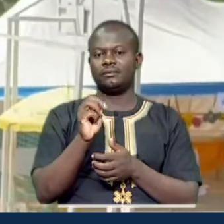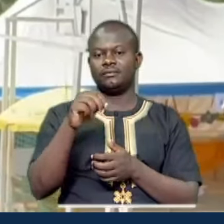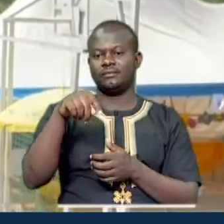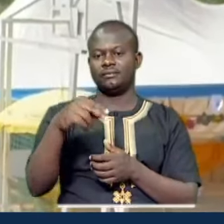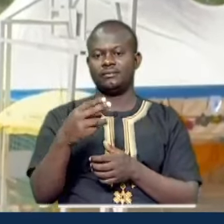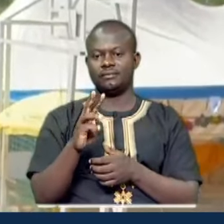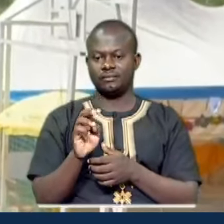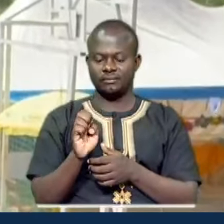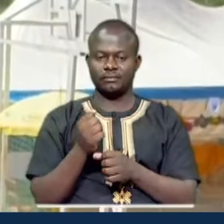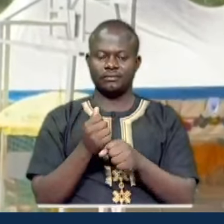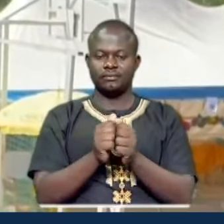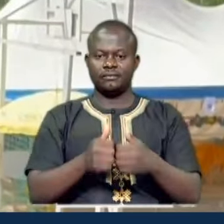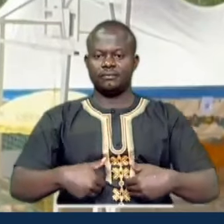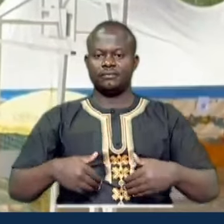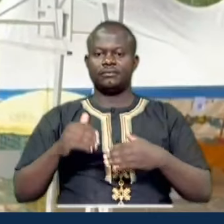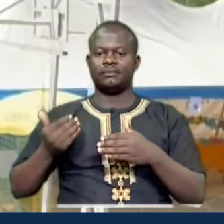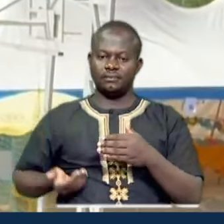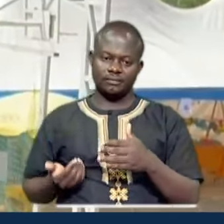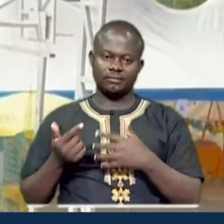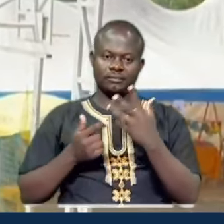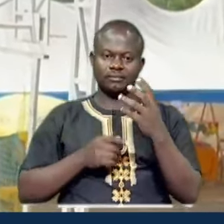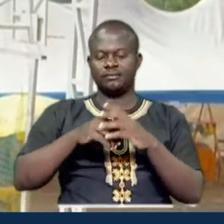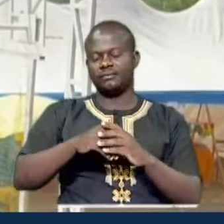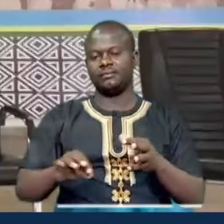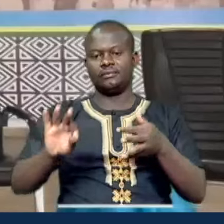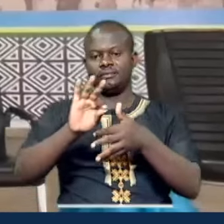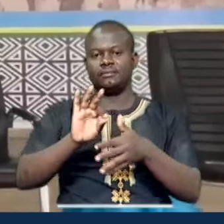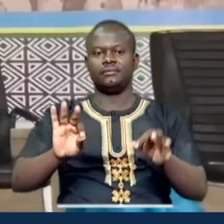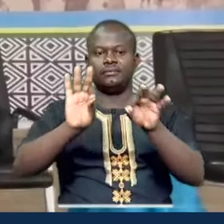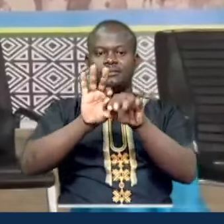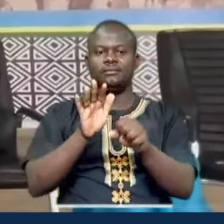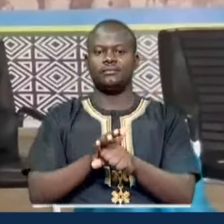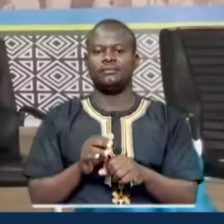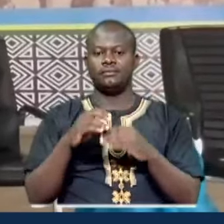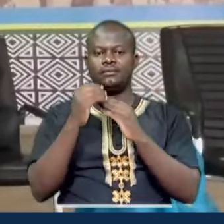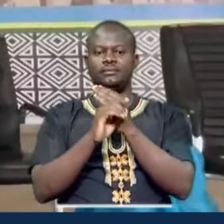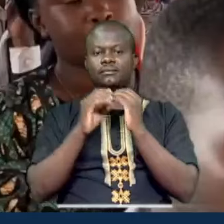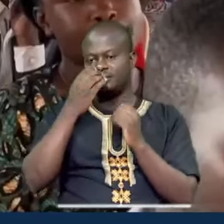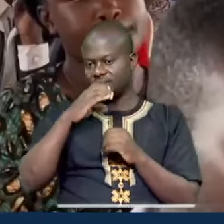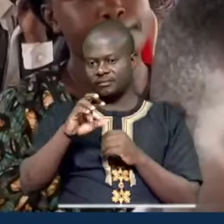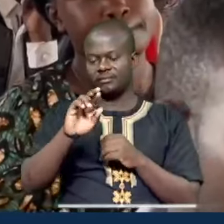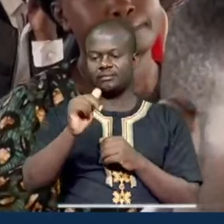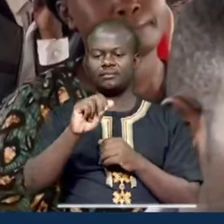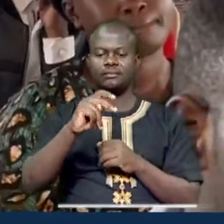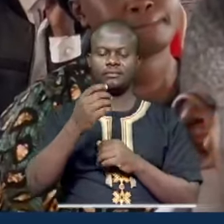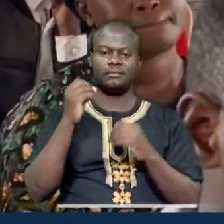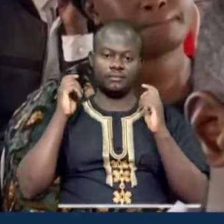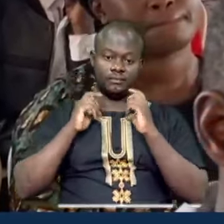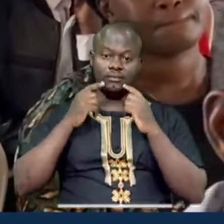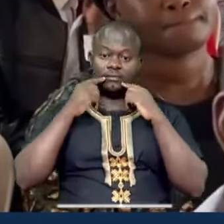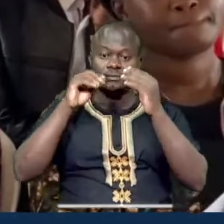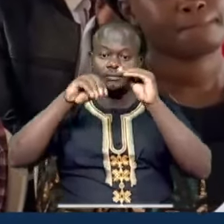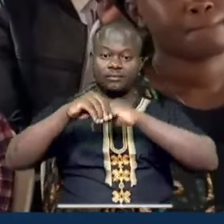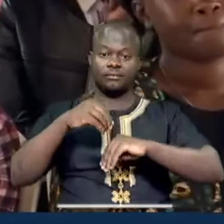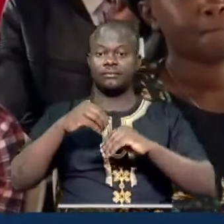gukorana n'urubyiruko n'abagore ni ikintu kiri muri priorite. Umuyobozi w'akarere ka Ruhango Habarurema Valence avuga ko basanga umusanzu wa